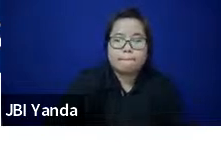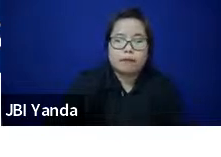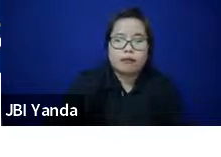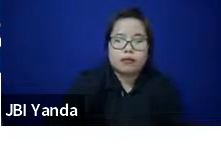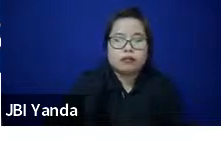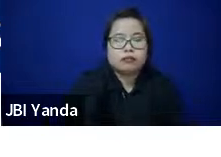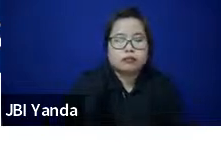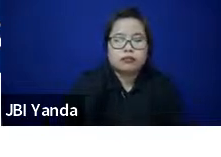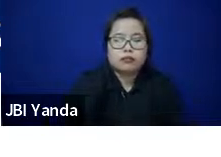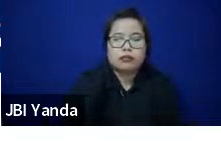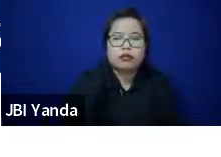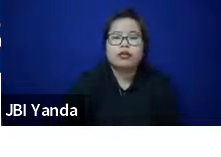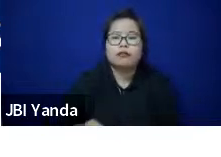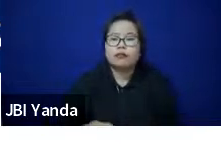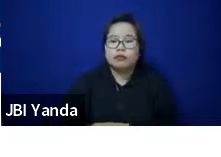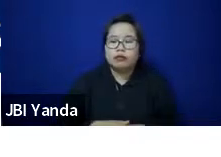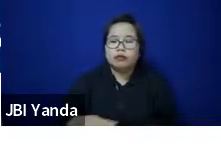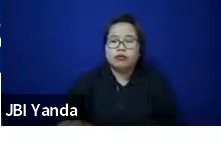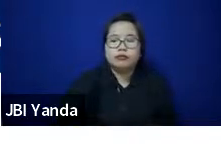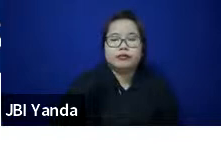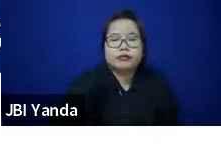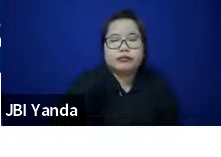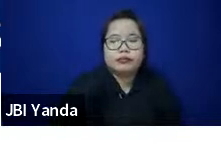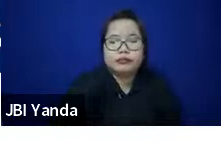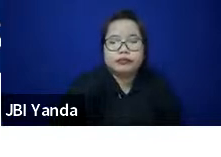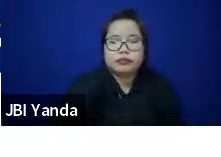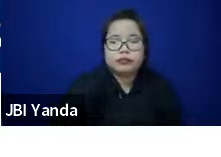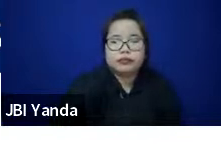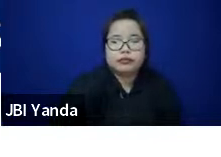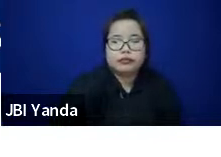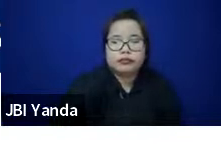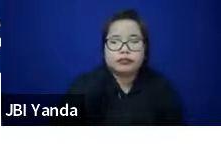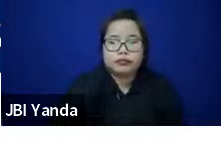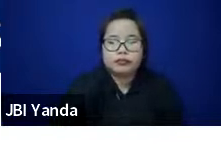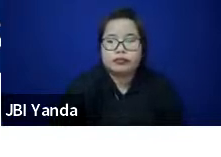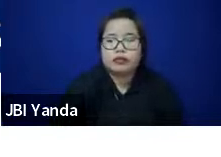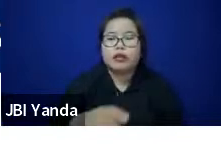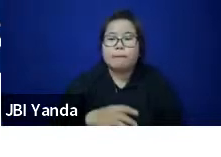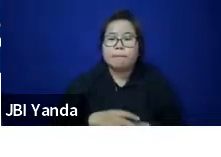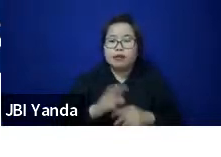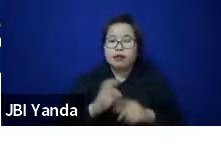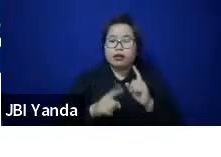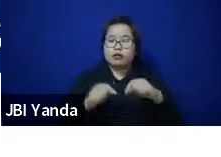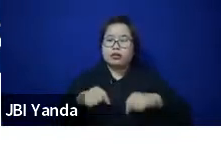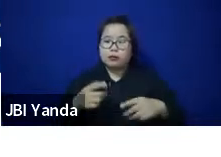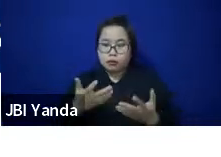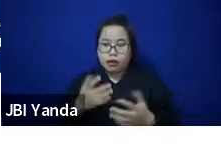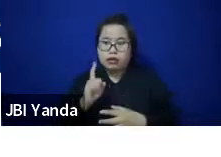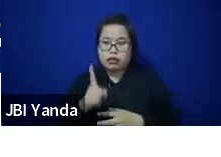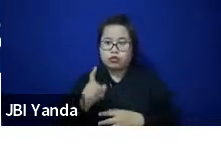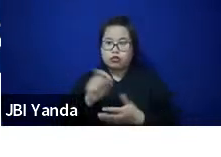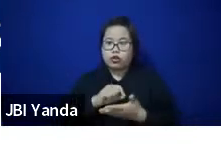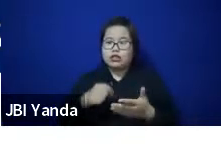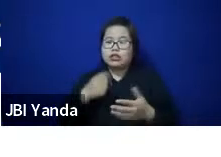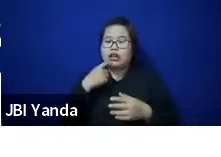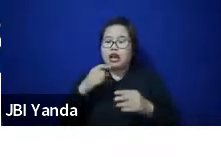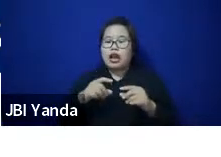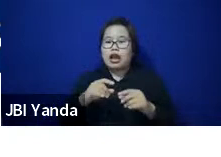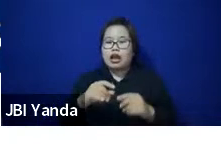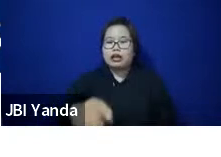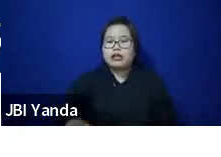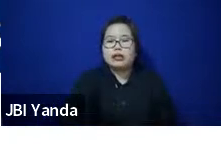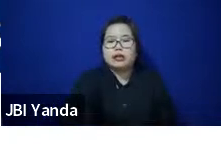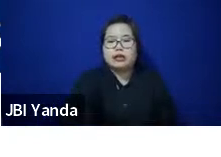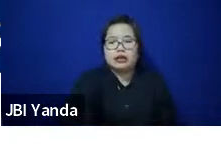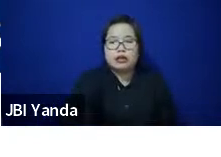sekolah terkait protesis misalnya itu hanya ada 2, kemudian hanya ada 1 sekolah terkait dengan audiolog misalnya. Nah, bagaimana ini bisa